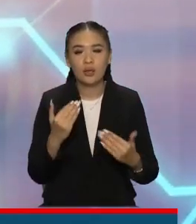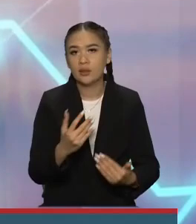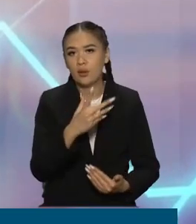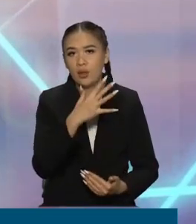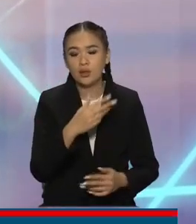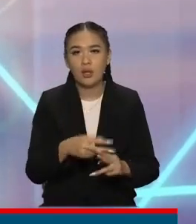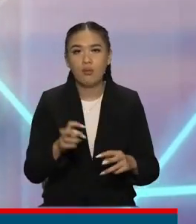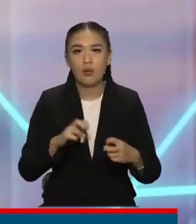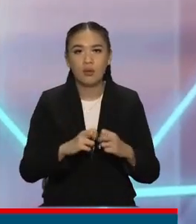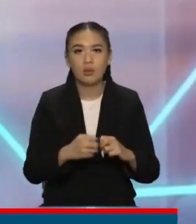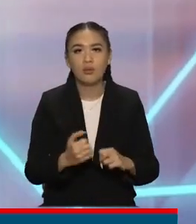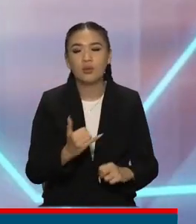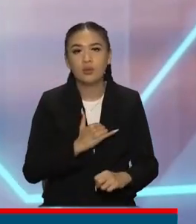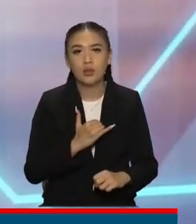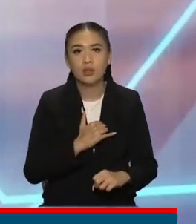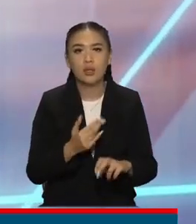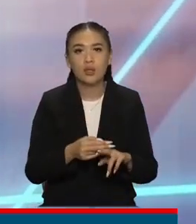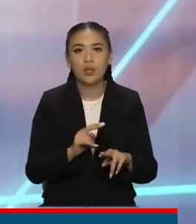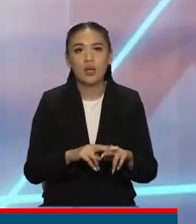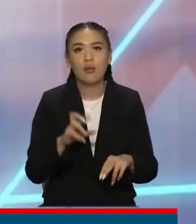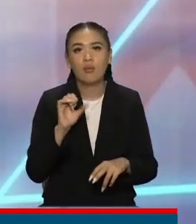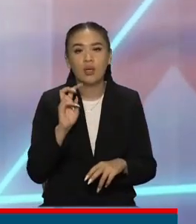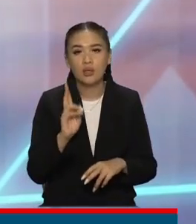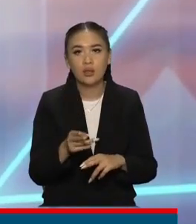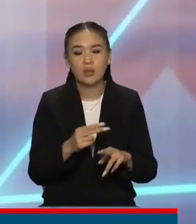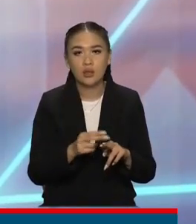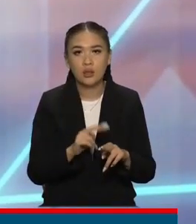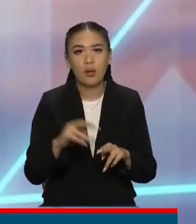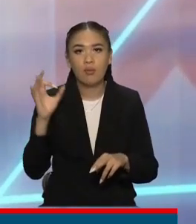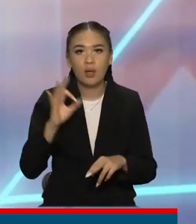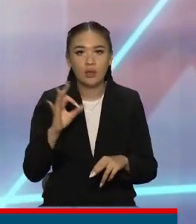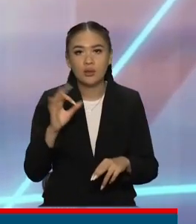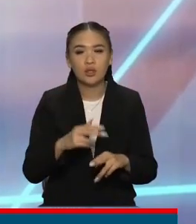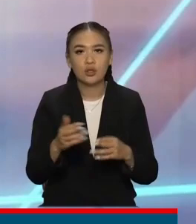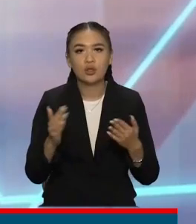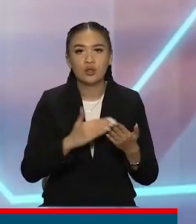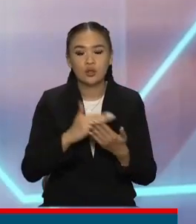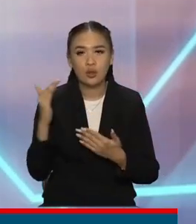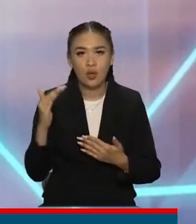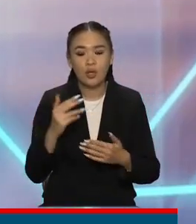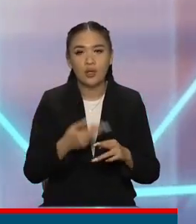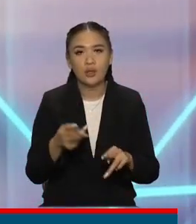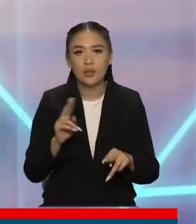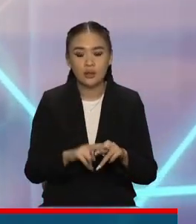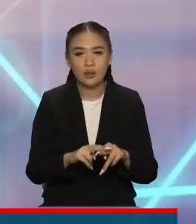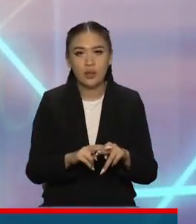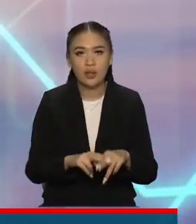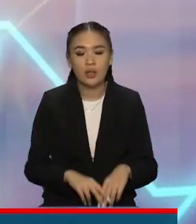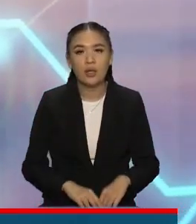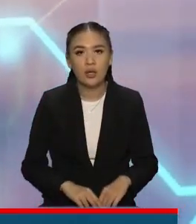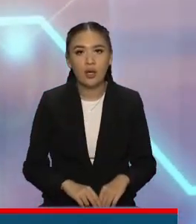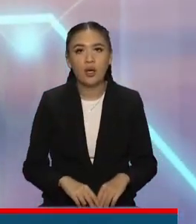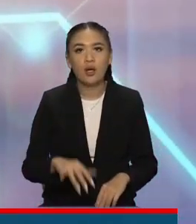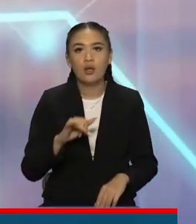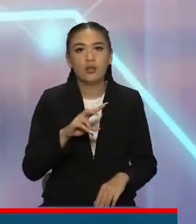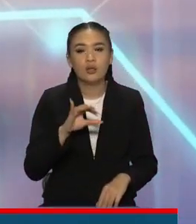біздегі проблеманың бірі ұлттық банктің базалық пайыздық ставкасының жоғары болып отырғандығы. Енді ол ұлттық